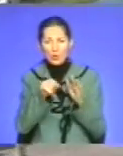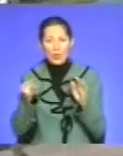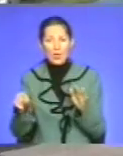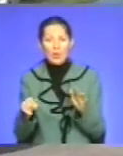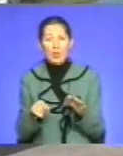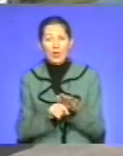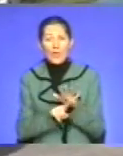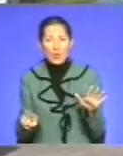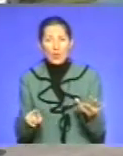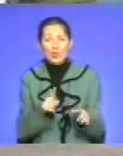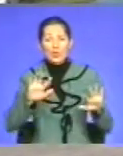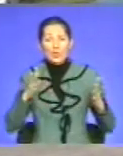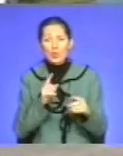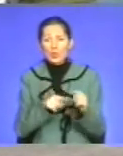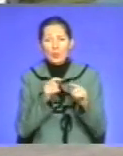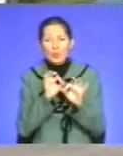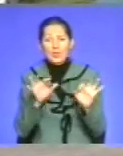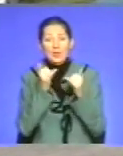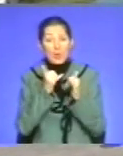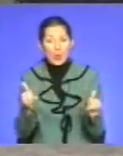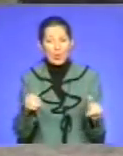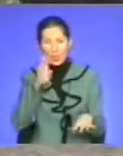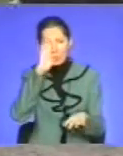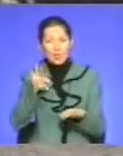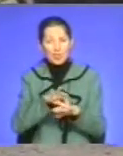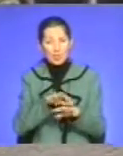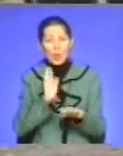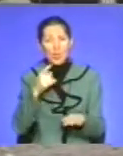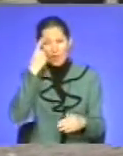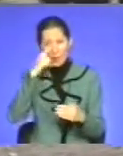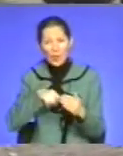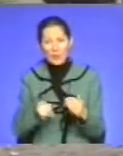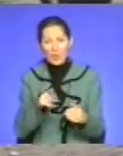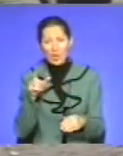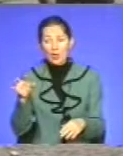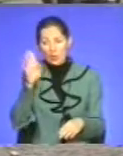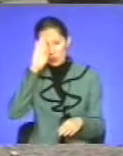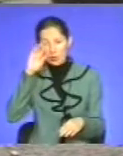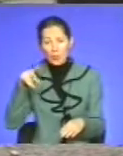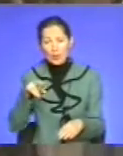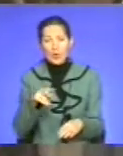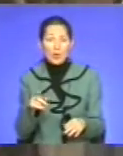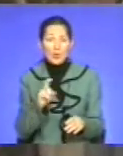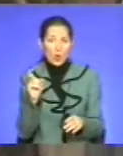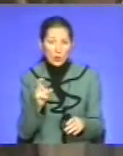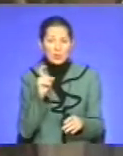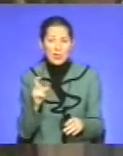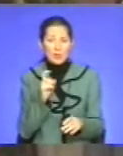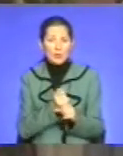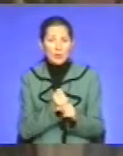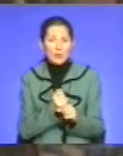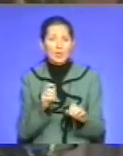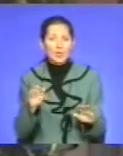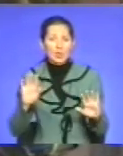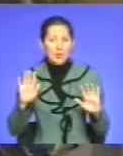змогли. Дружина загиблого була впевнена. Чоловік пішов по господарству впоратися, а тут раптом таке нещастя. Я була в хаті і чула,